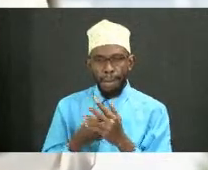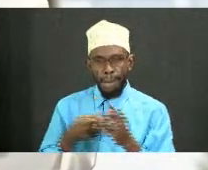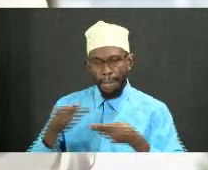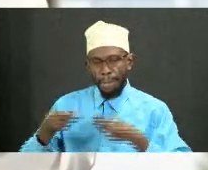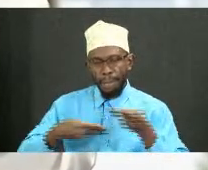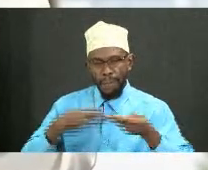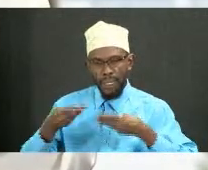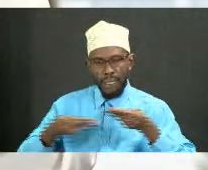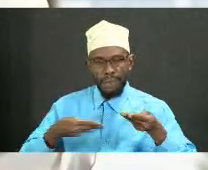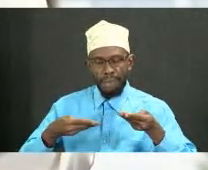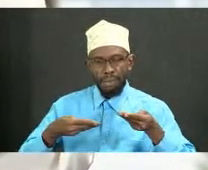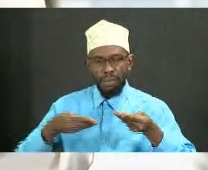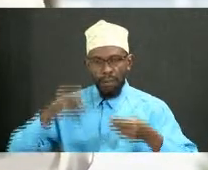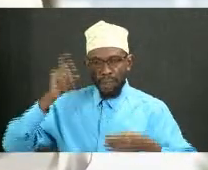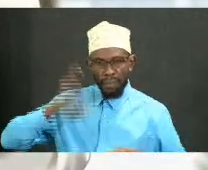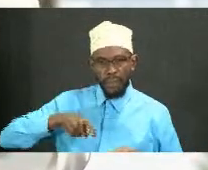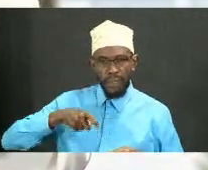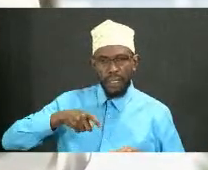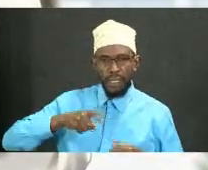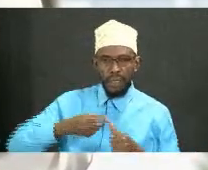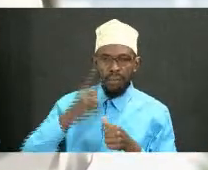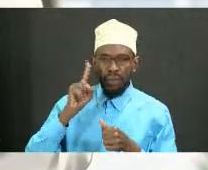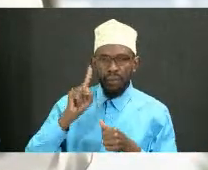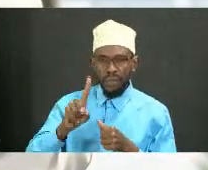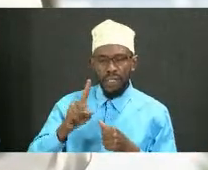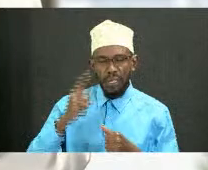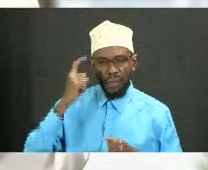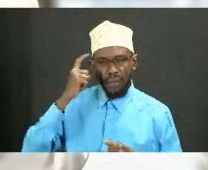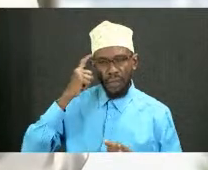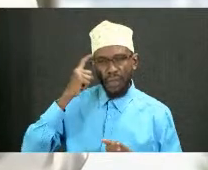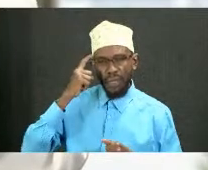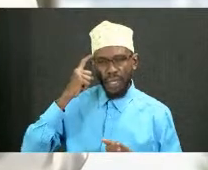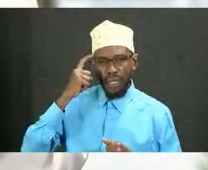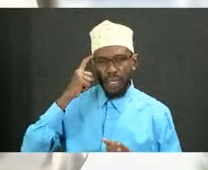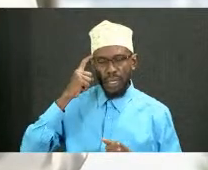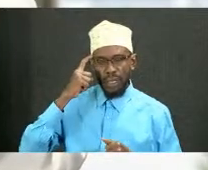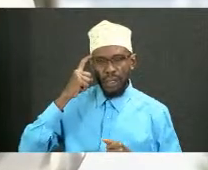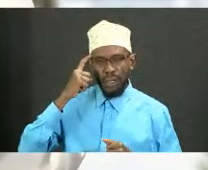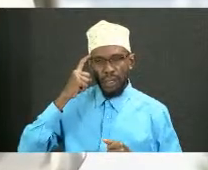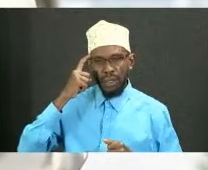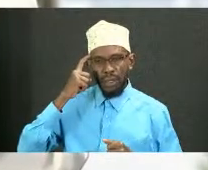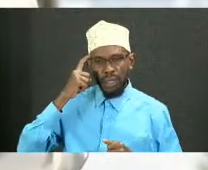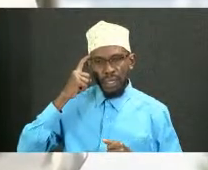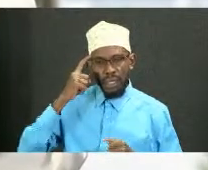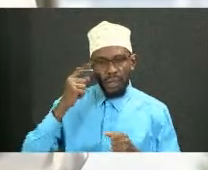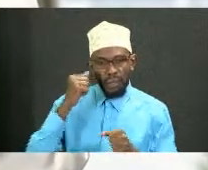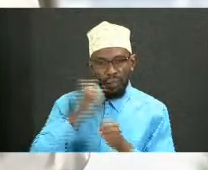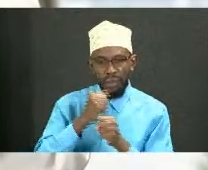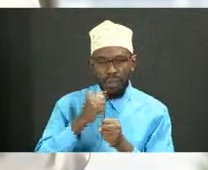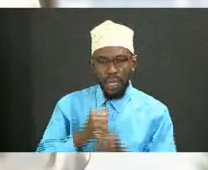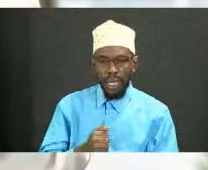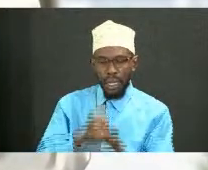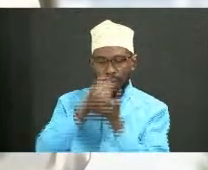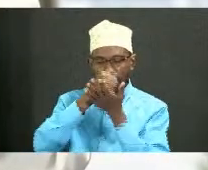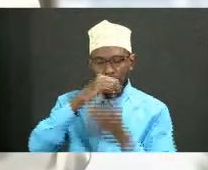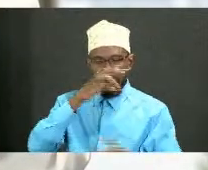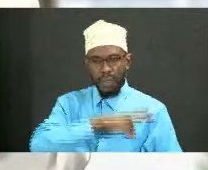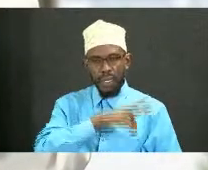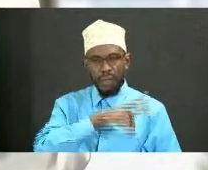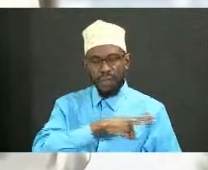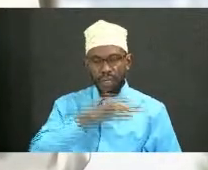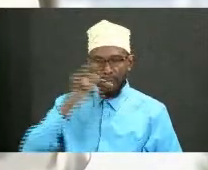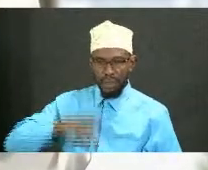mradi fulani na kadhalika, kwamba lazima kuanzia mwanzo tuwe na hii fikra ya kuweza kuona mtaji fulani ambao utatufaidi